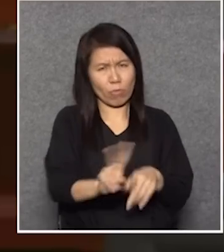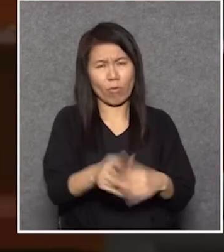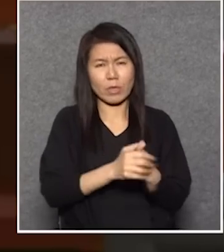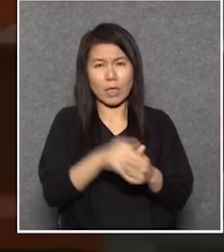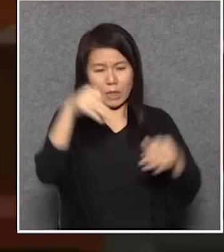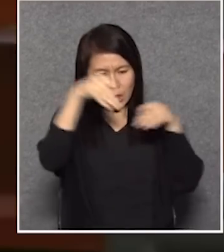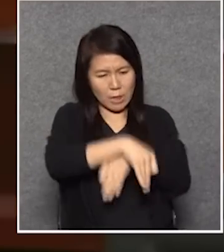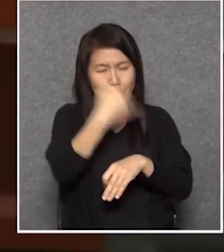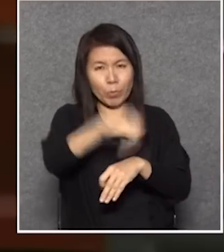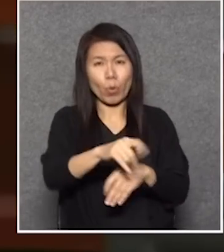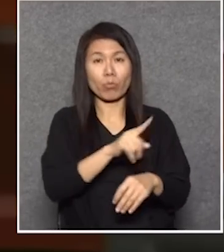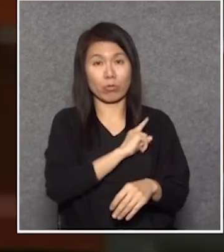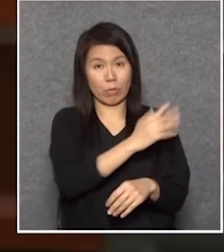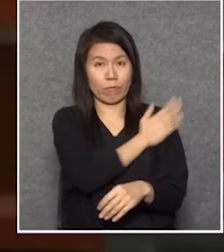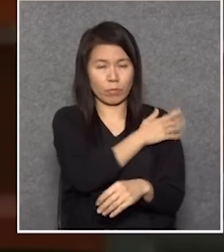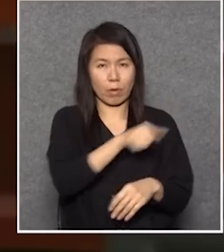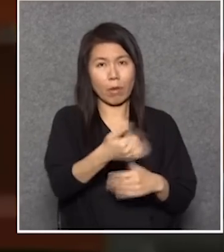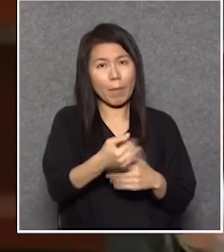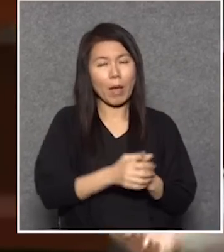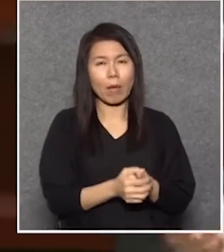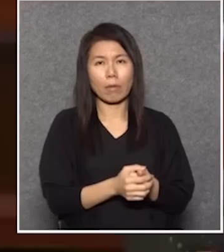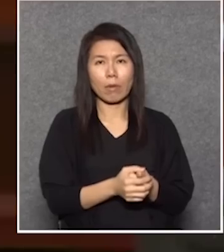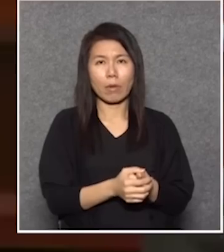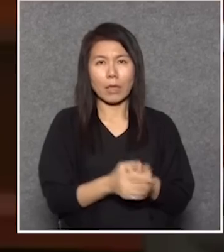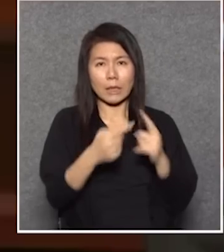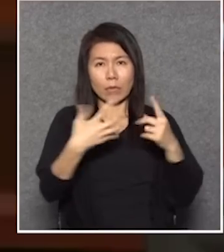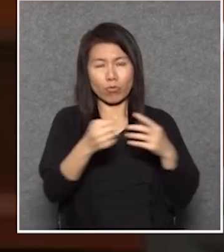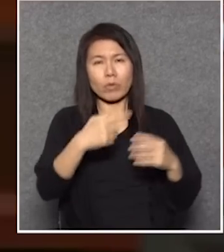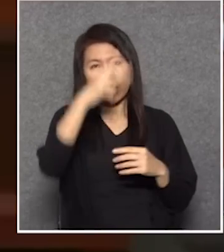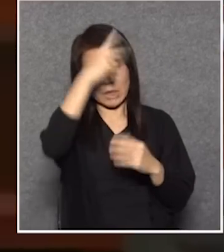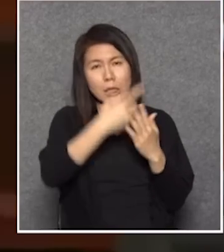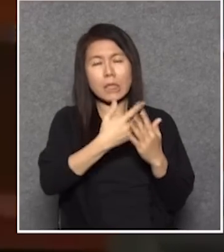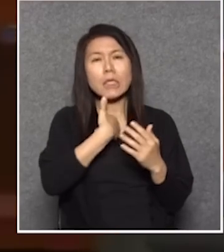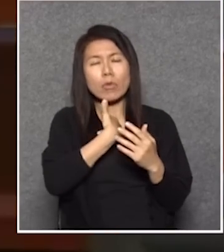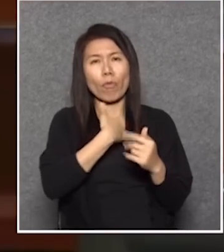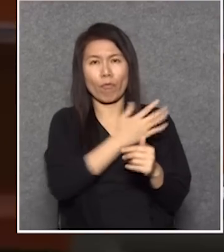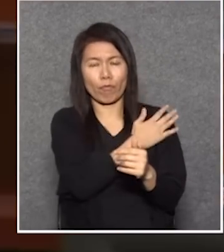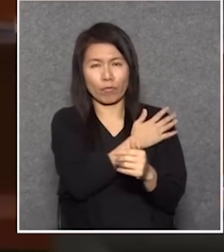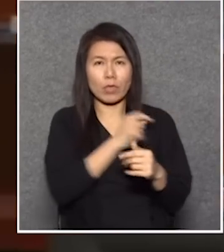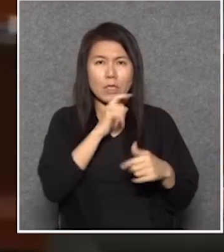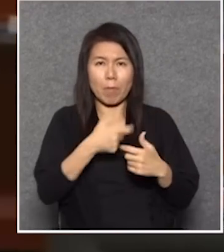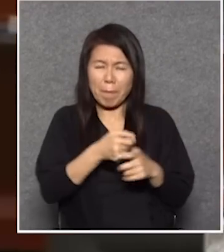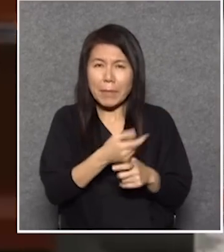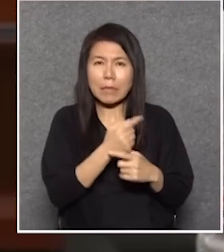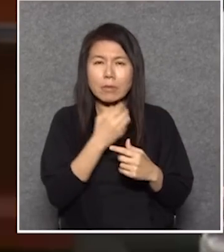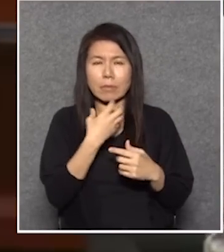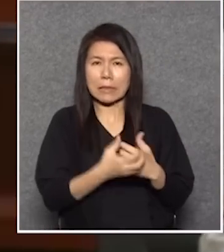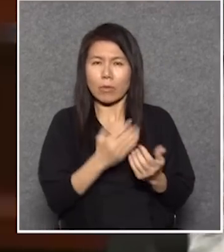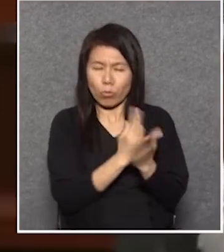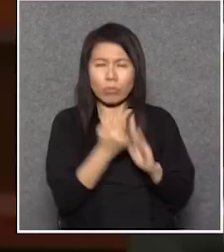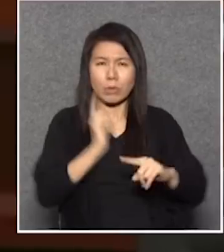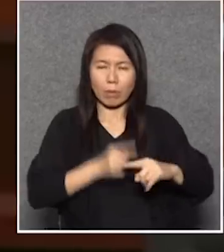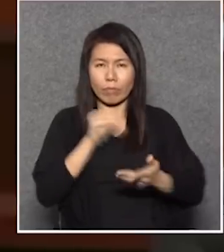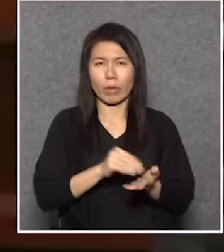結果係乜嘢，咪自己去承擔咯，係咪？喂，民主政治就係要付出社會成本嘅啦，大佬，呢個必然嘅，係